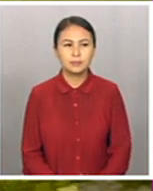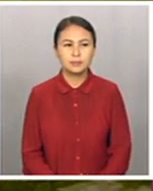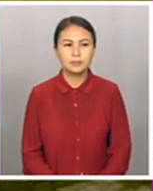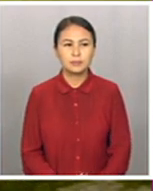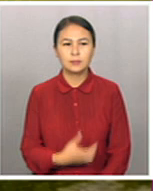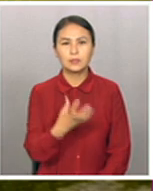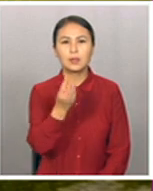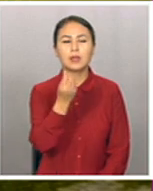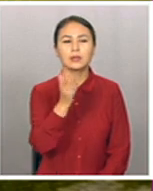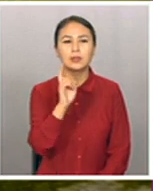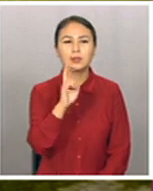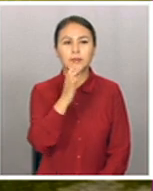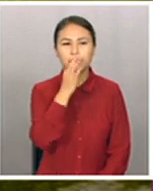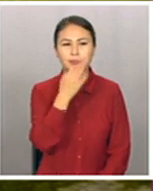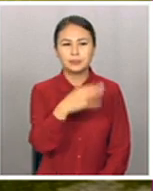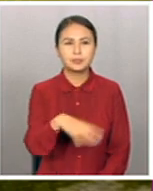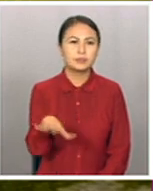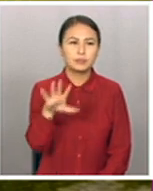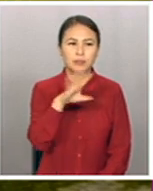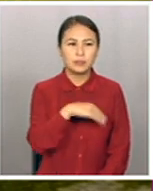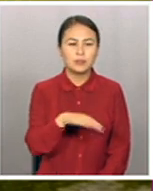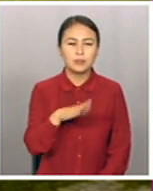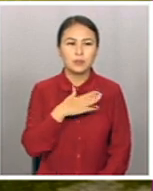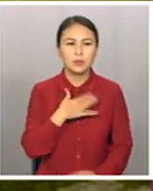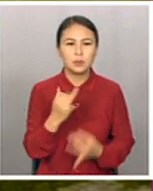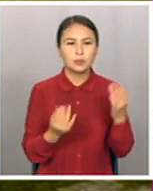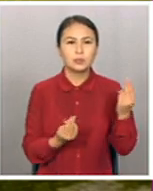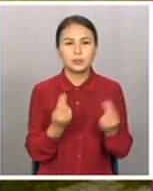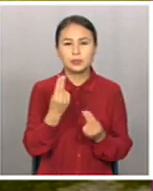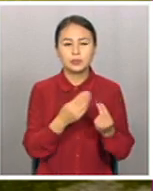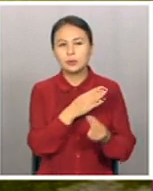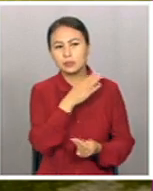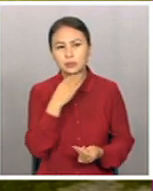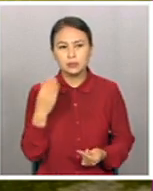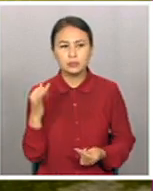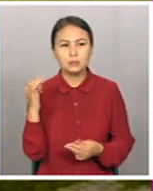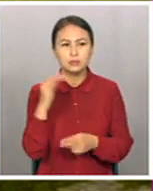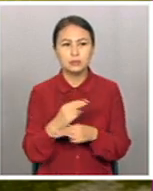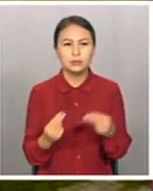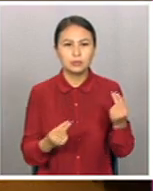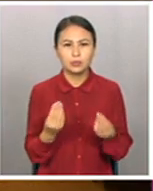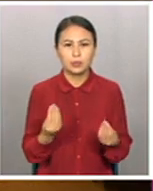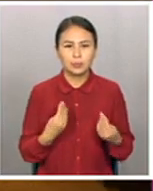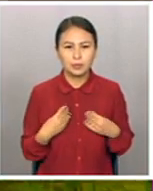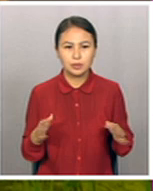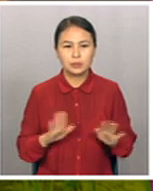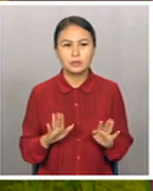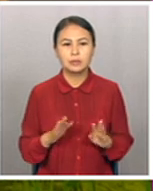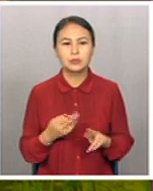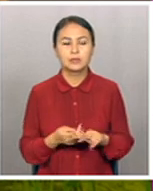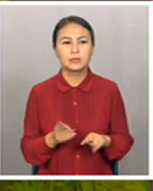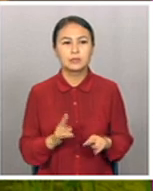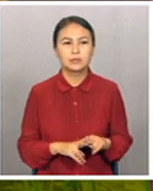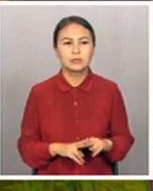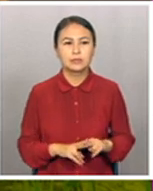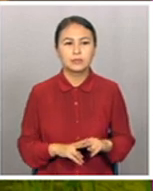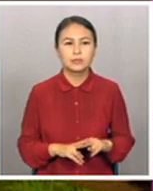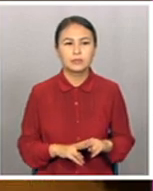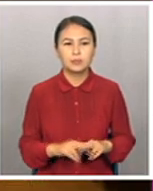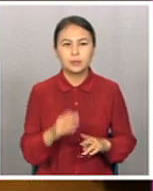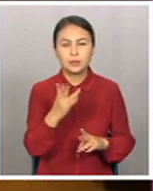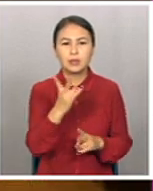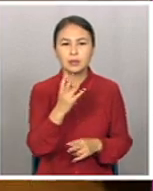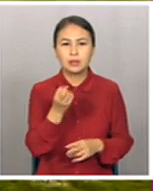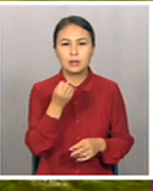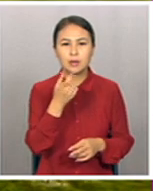сені ұнатпады? Барлығы менімен ойнағылары келмей, ойыншық та бермеді. Сен олардан сыпайы